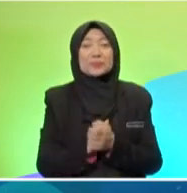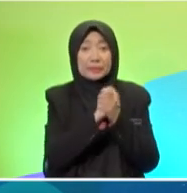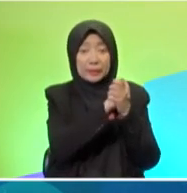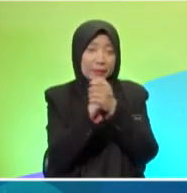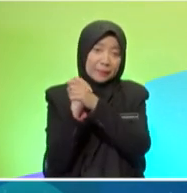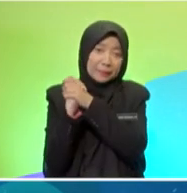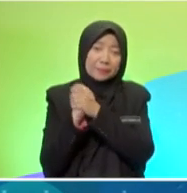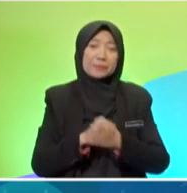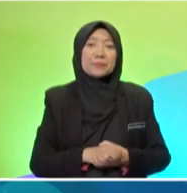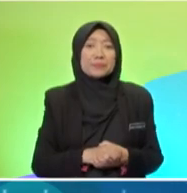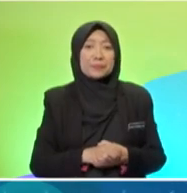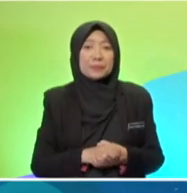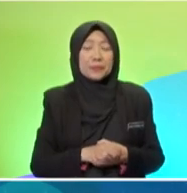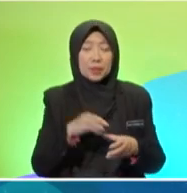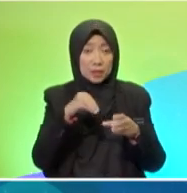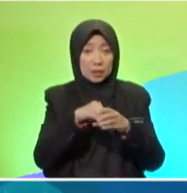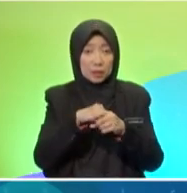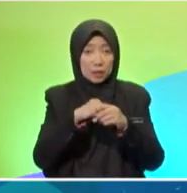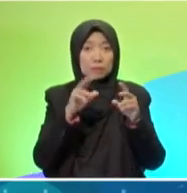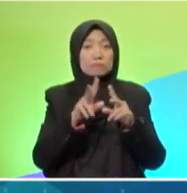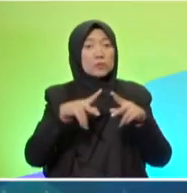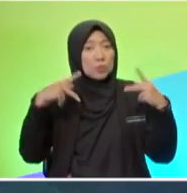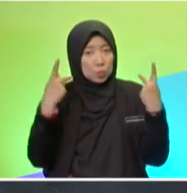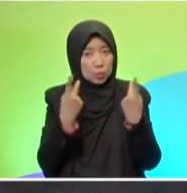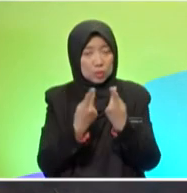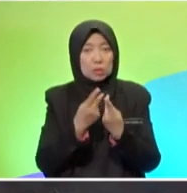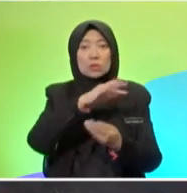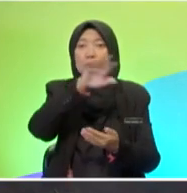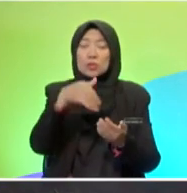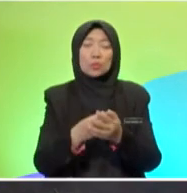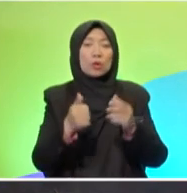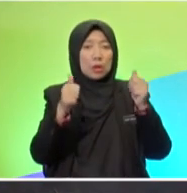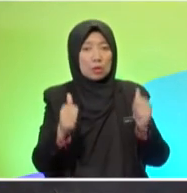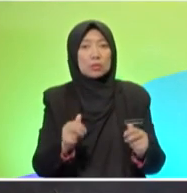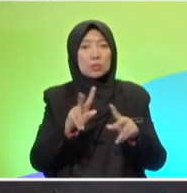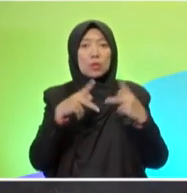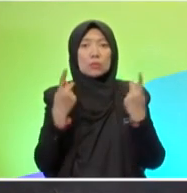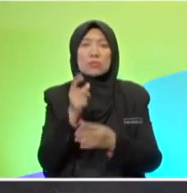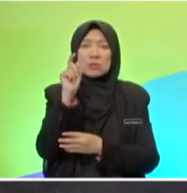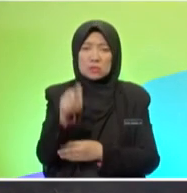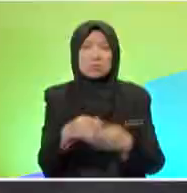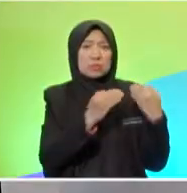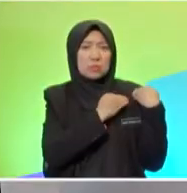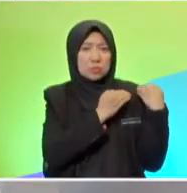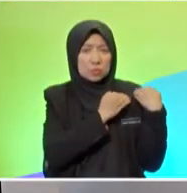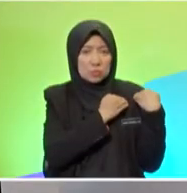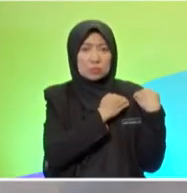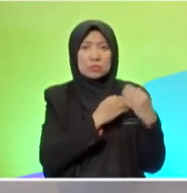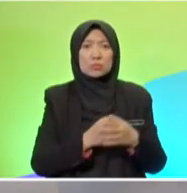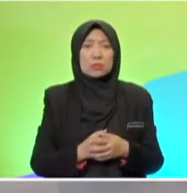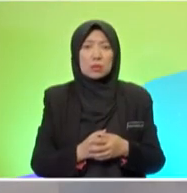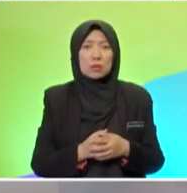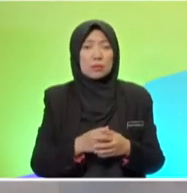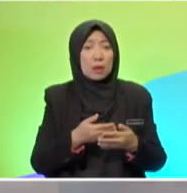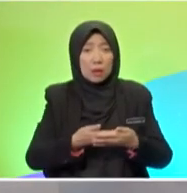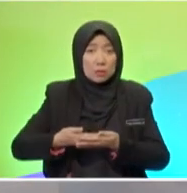dalam situasi ahli keluarga kita di rumah semua ahli ke ahli keluarga memegang peranan masing-masing sebab itu kita tahu sebagai